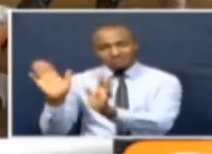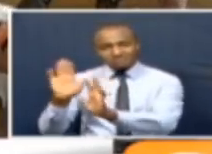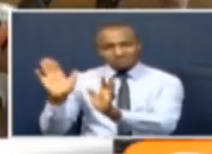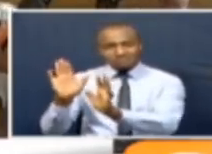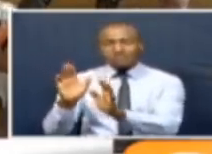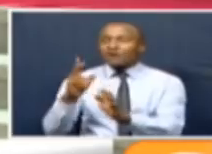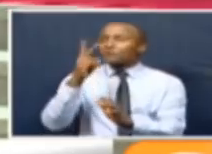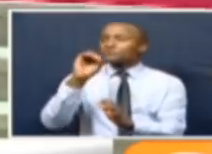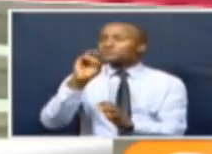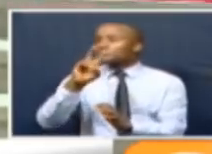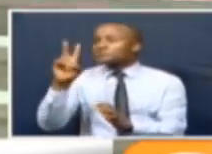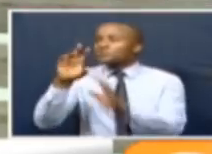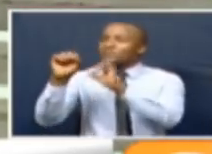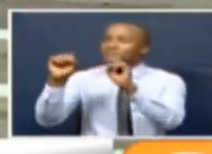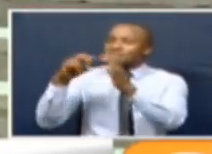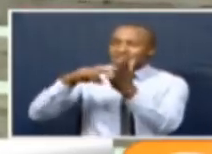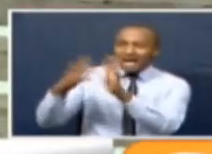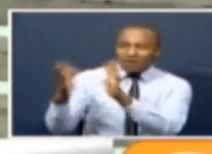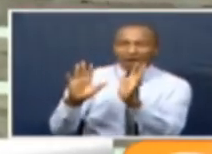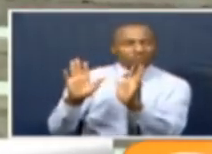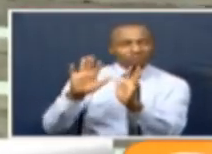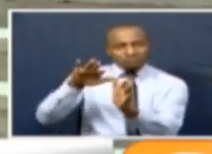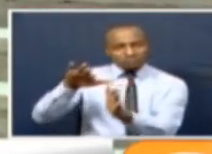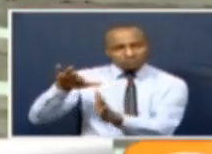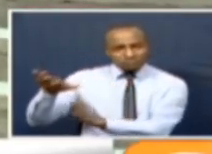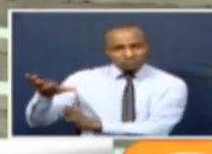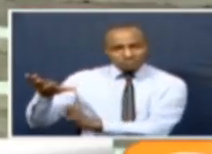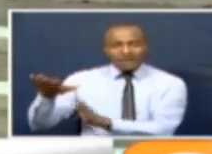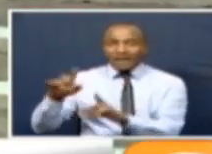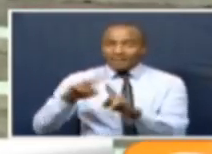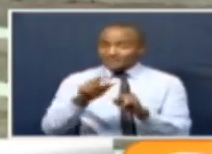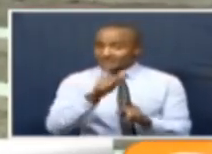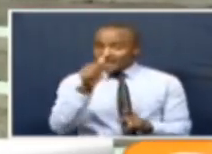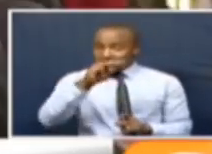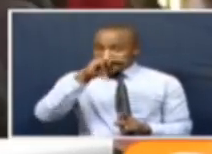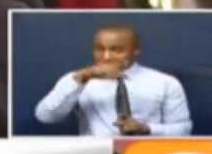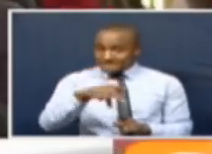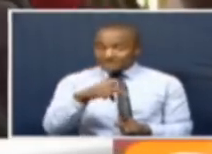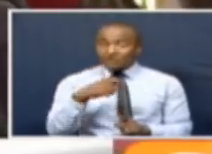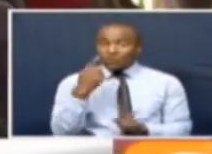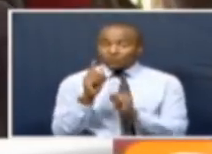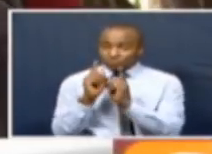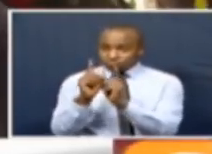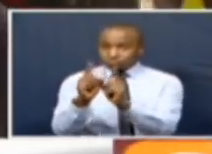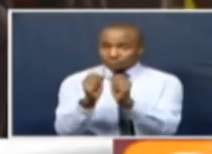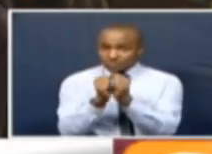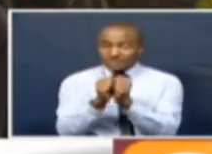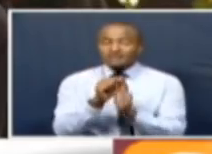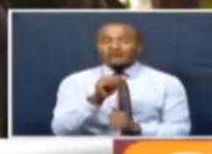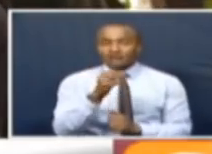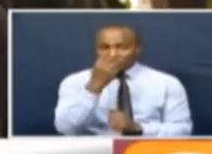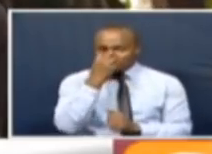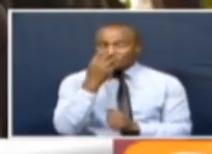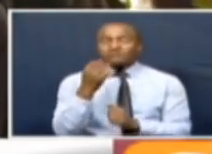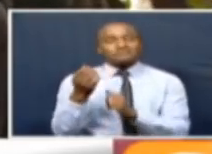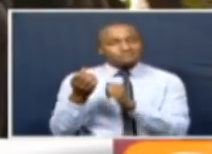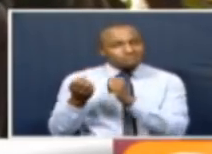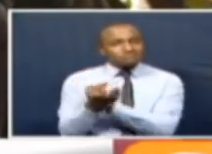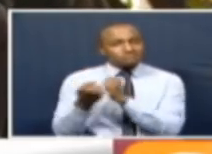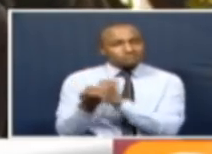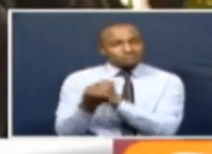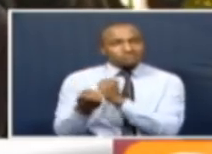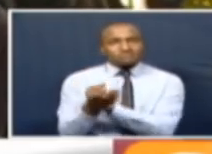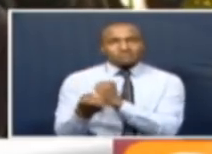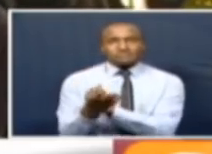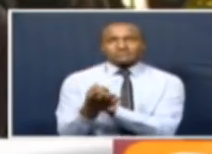mwaka 2022, wanasiasa walioandamana naye waliweka kwenye mizani hatua hiyo, huku siasa za mwaka